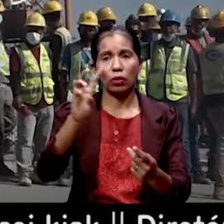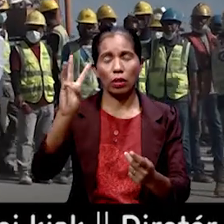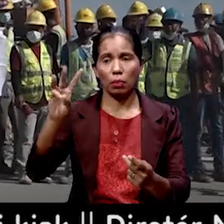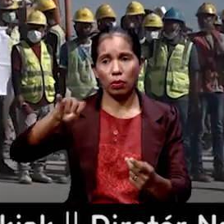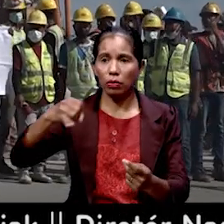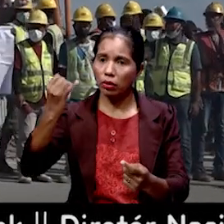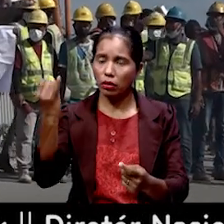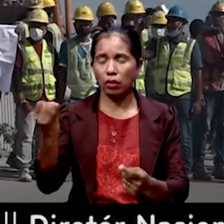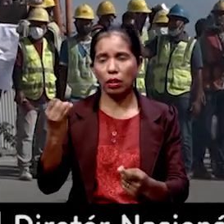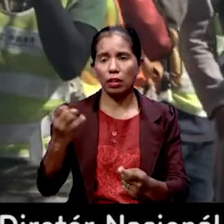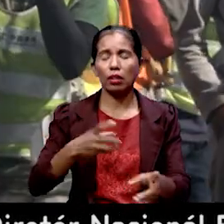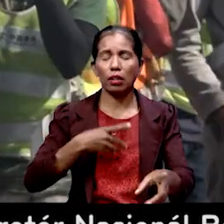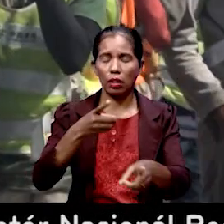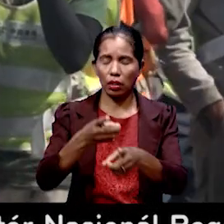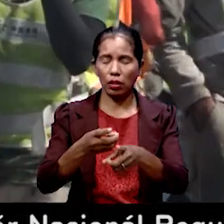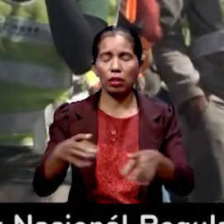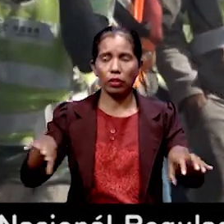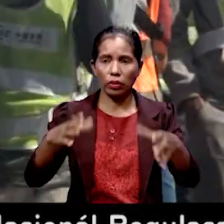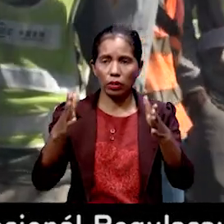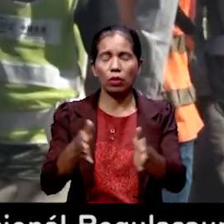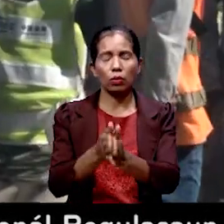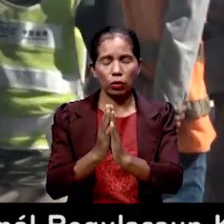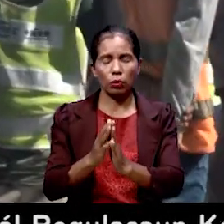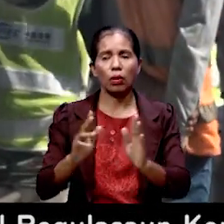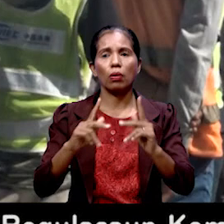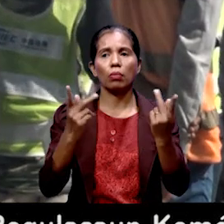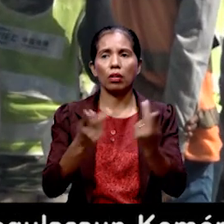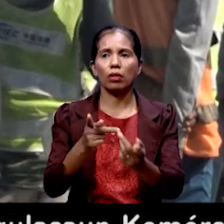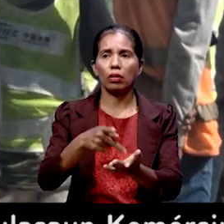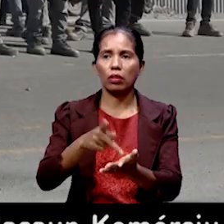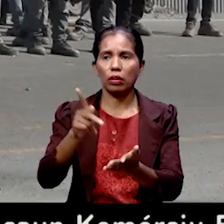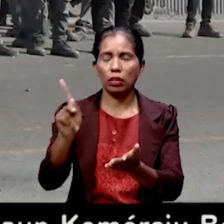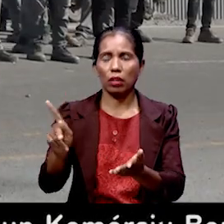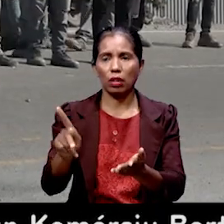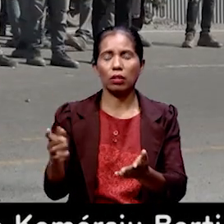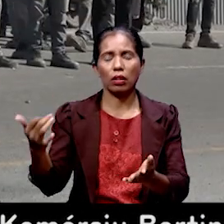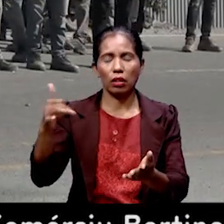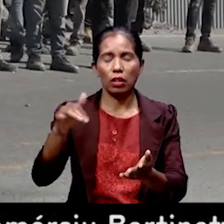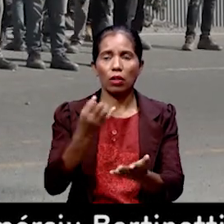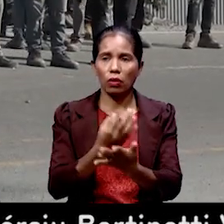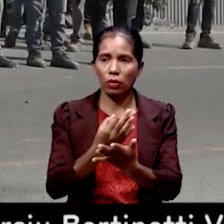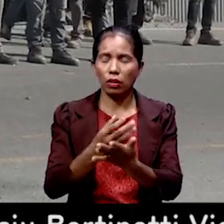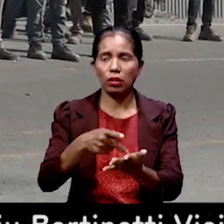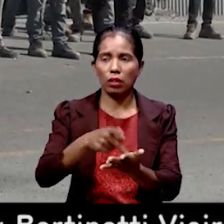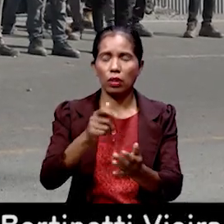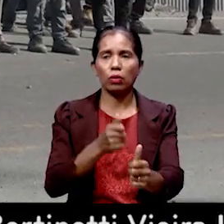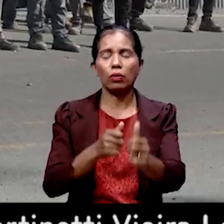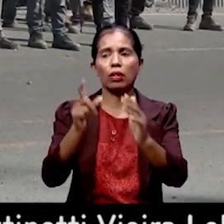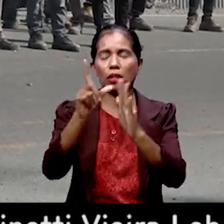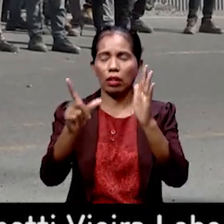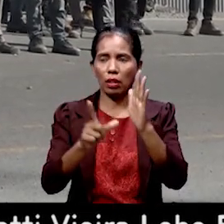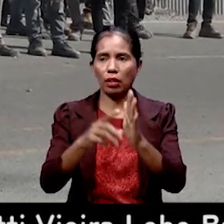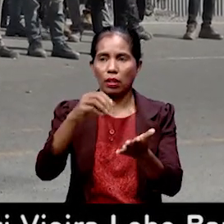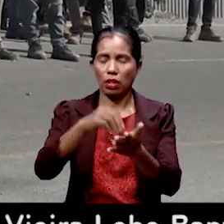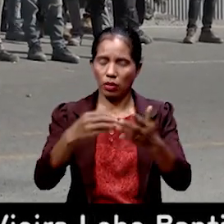Line, direito nebe trabalhador sira husu ba kompanya atu selu indemnizasaun, kompanya se selu tuir lei nebe estabelece